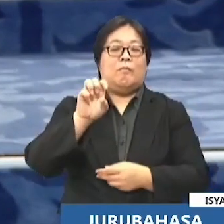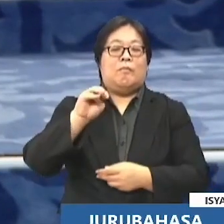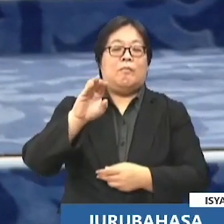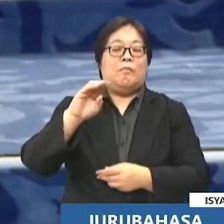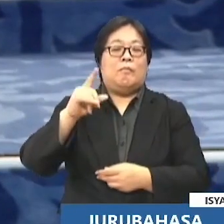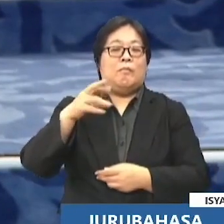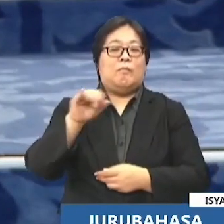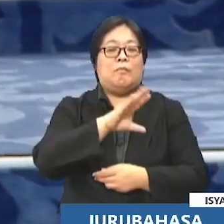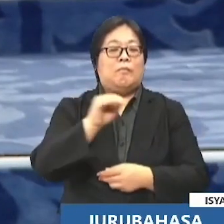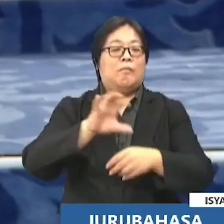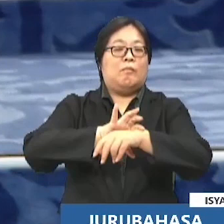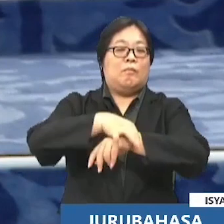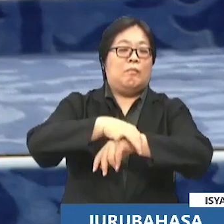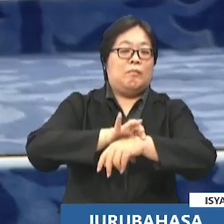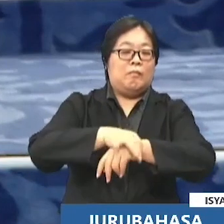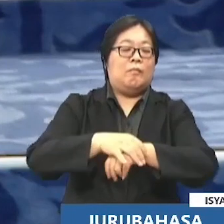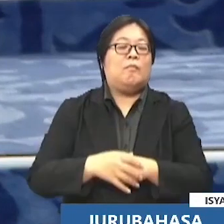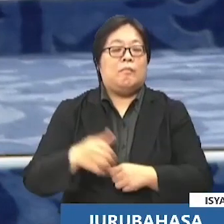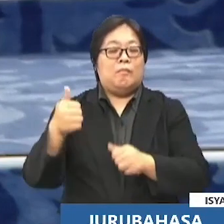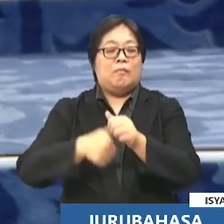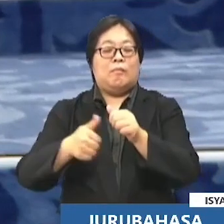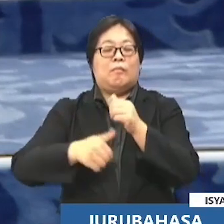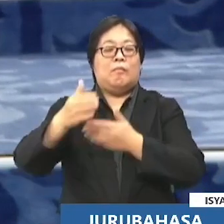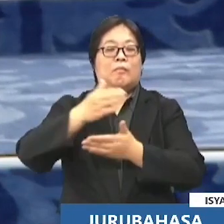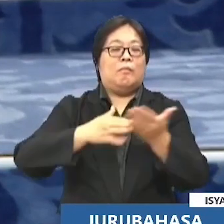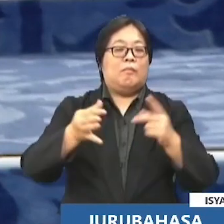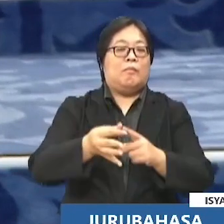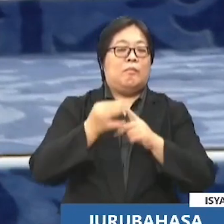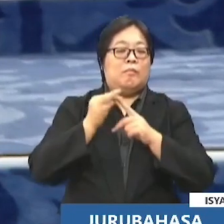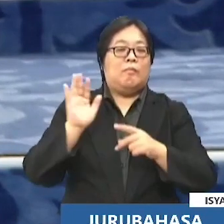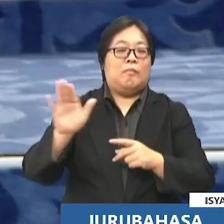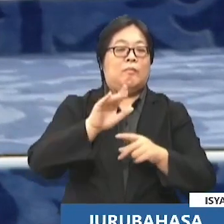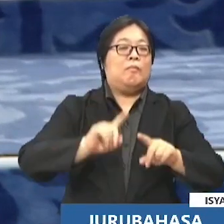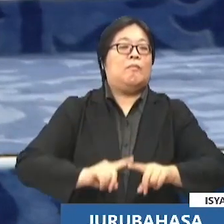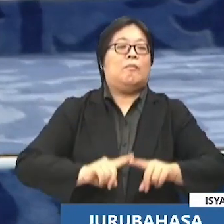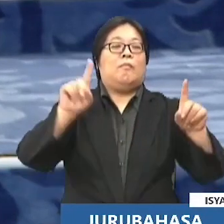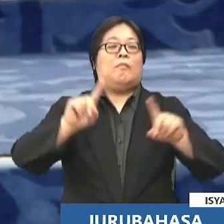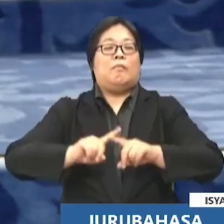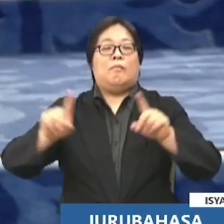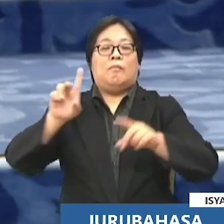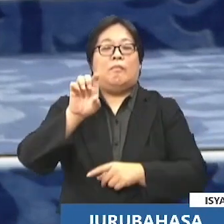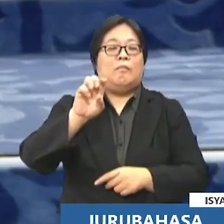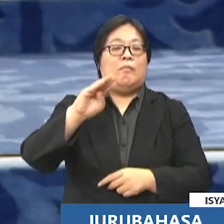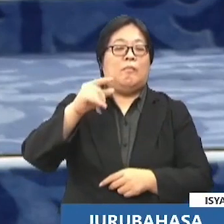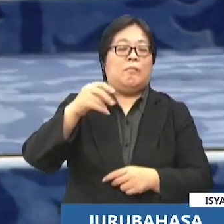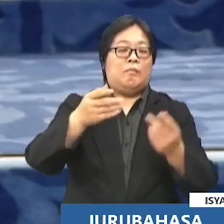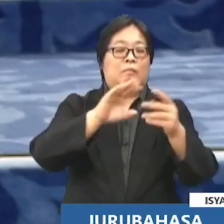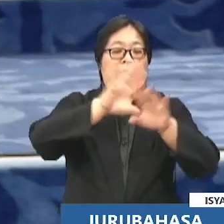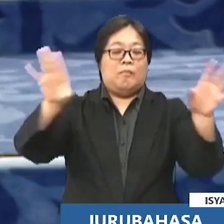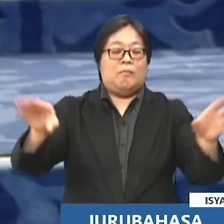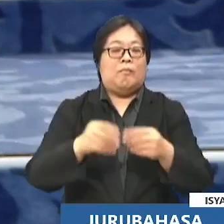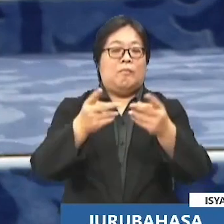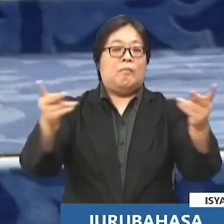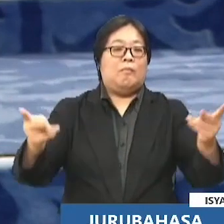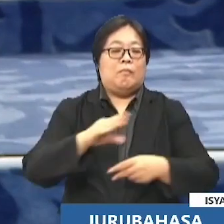berserah bentuk Jovi setiap bagian adalah unik dan berbeda dari segi demografi kelolosan kawasan dan